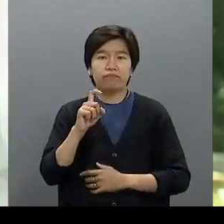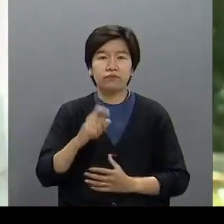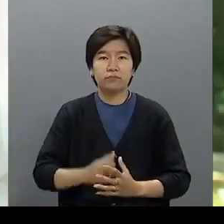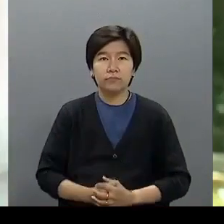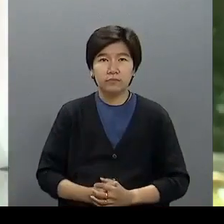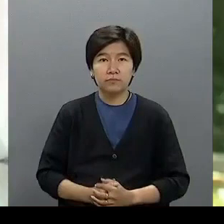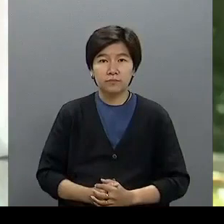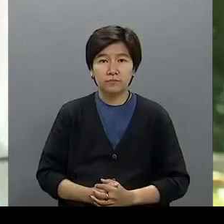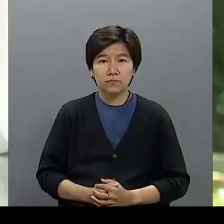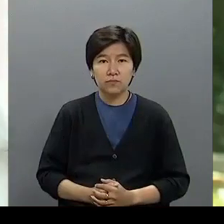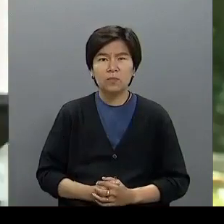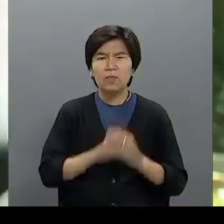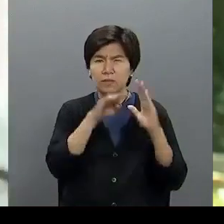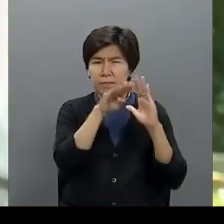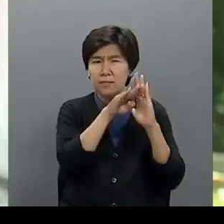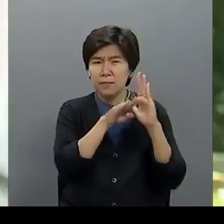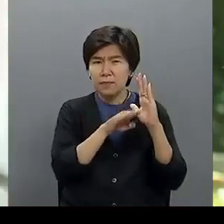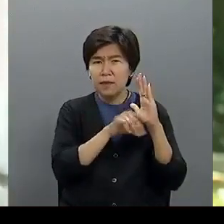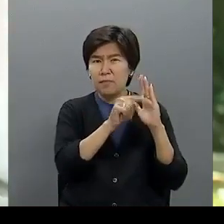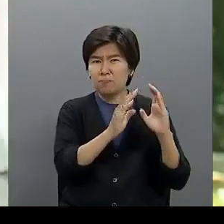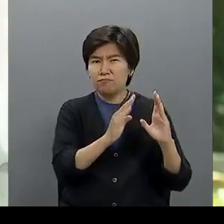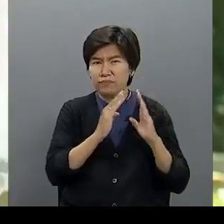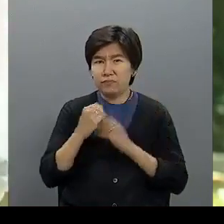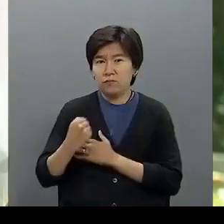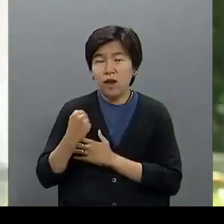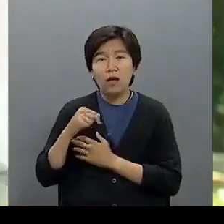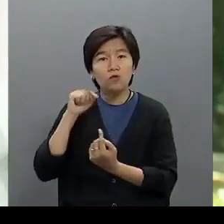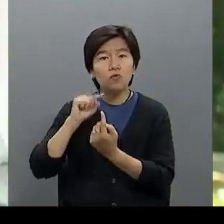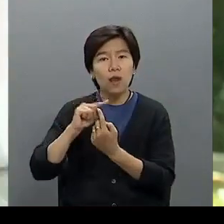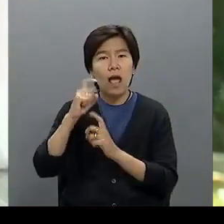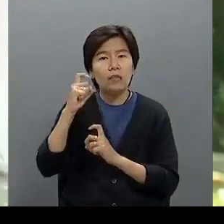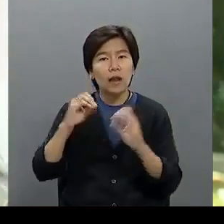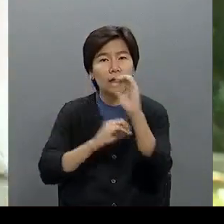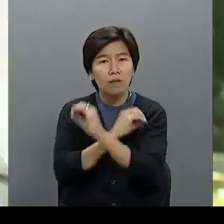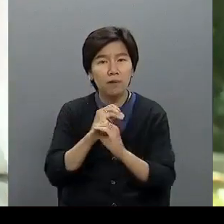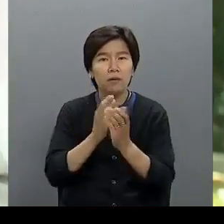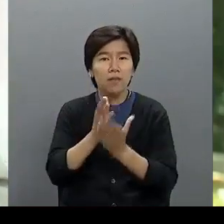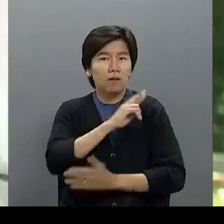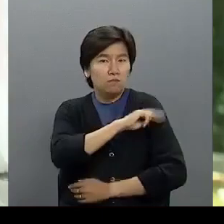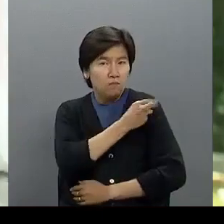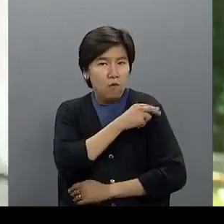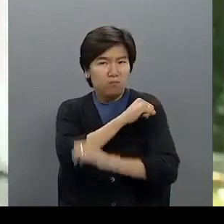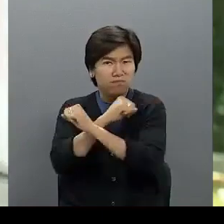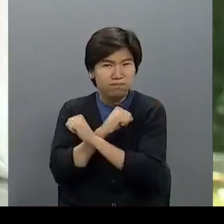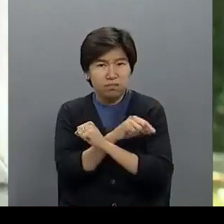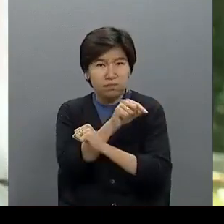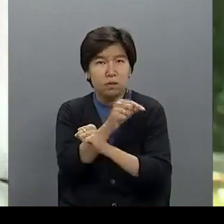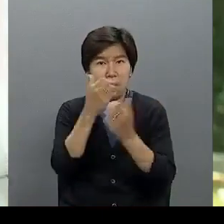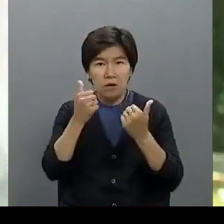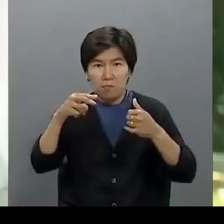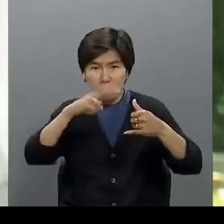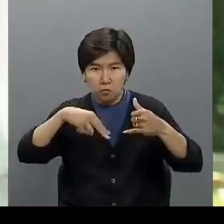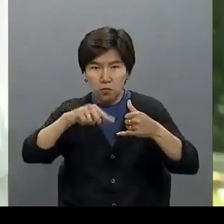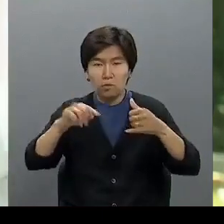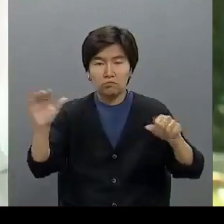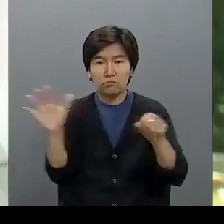คุมเข้มในเรื่องของความปลอดภัยแล้วก็เรื่องของสาธารณสุขนะครับที่นี่นะครับก็มีการตรวจเข้มแล้วก็มีการคัดก